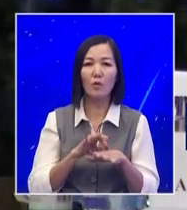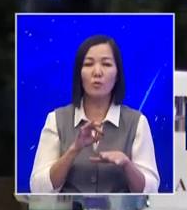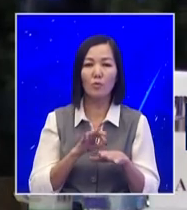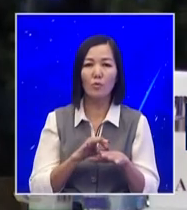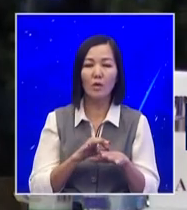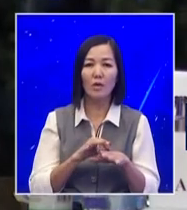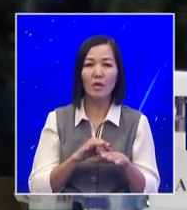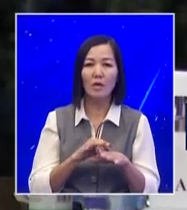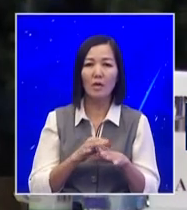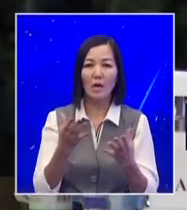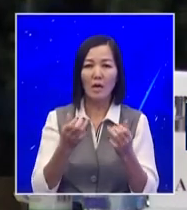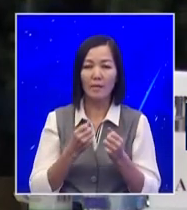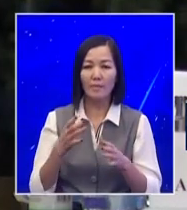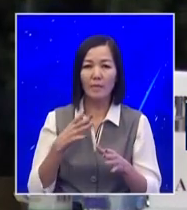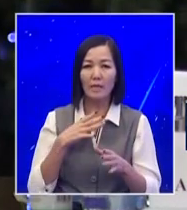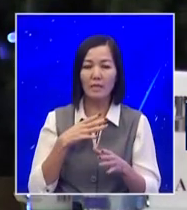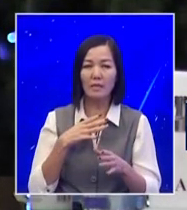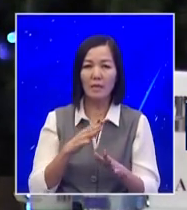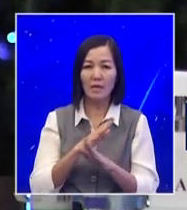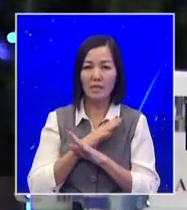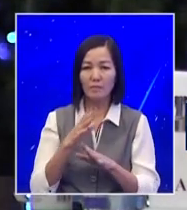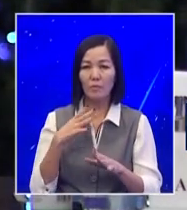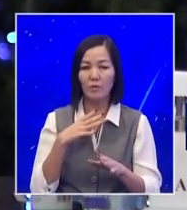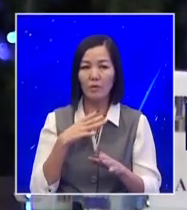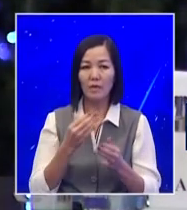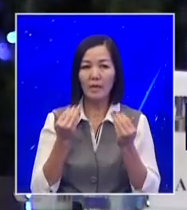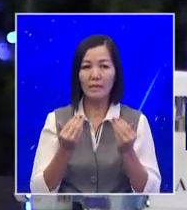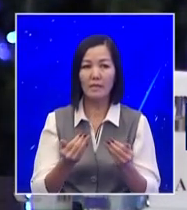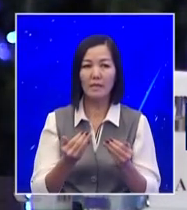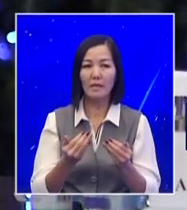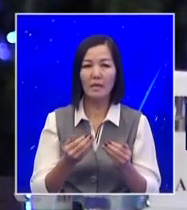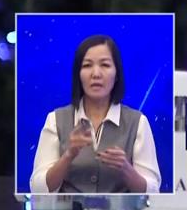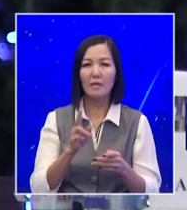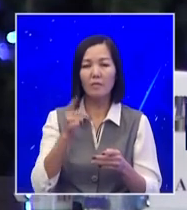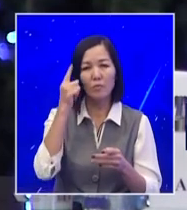жоғалтып алдық. Шыныда кетті. Кім ойлады?